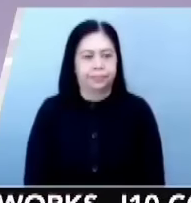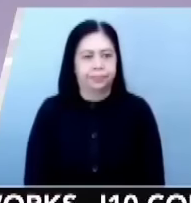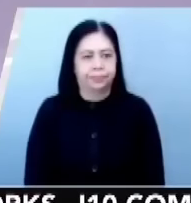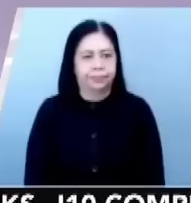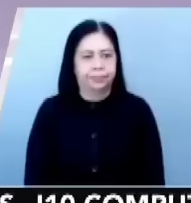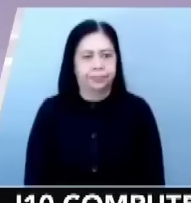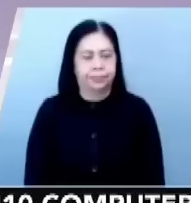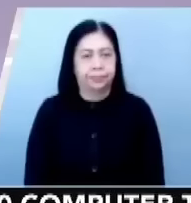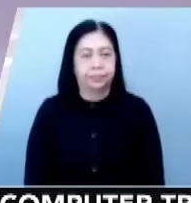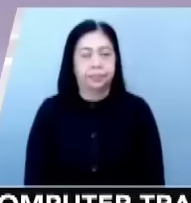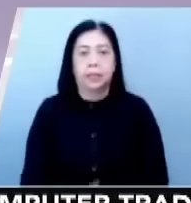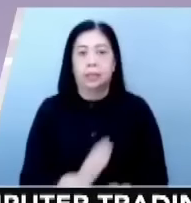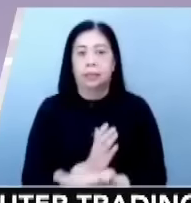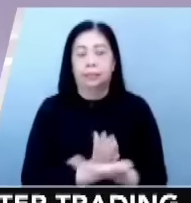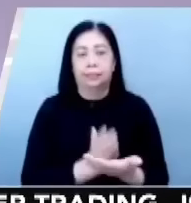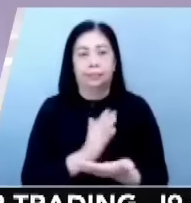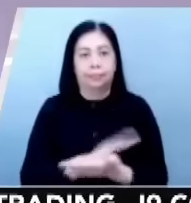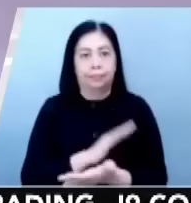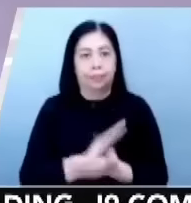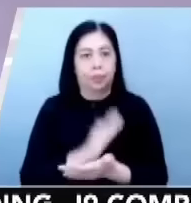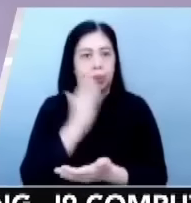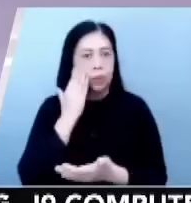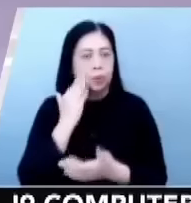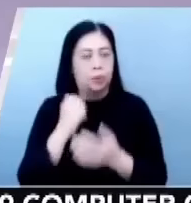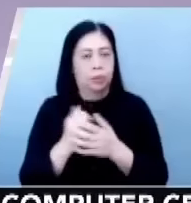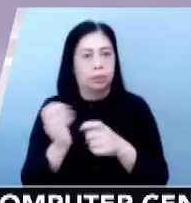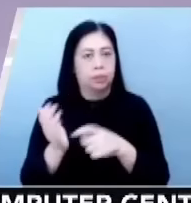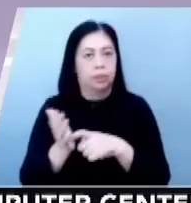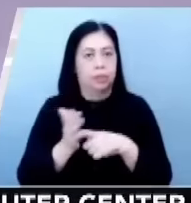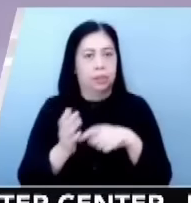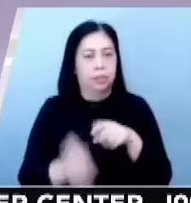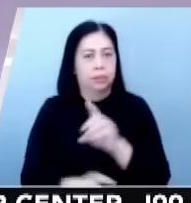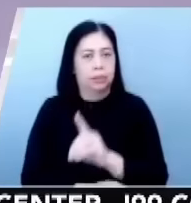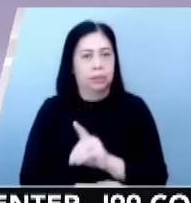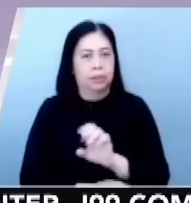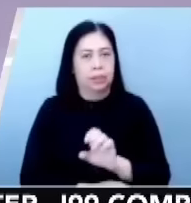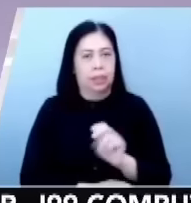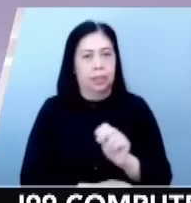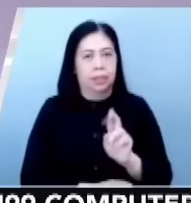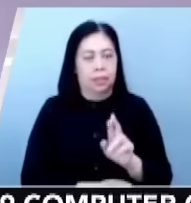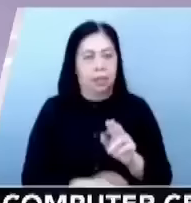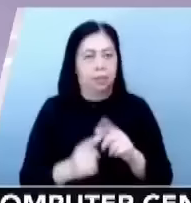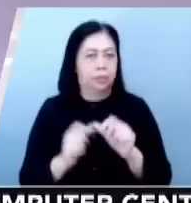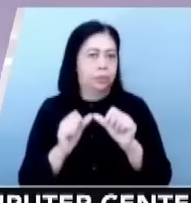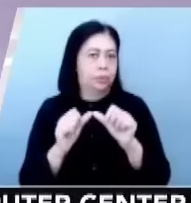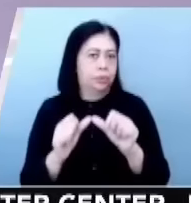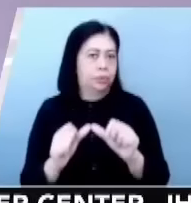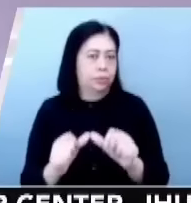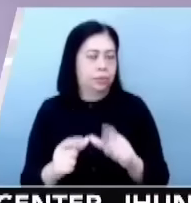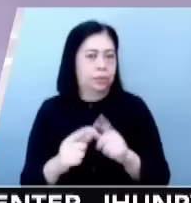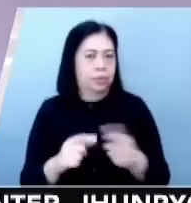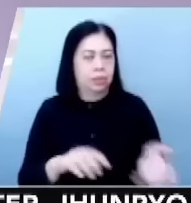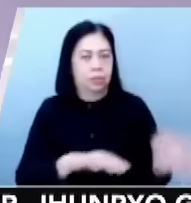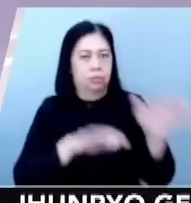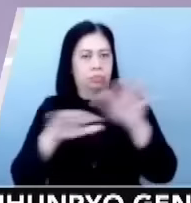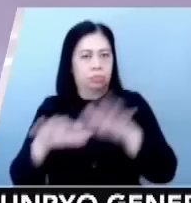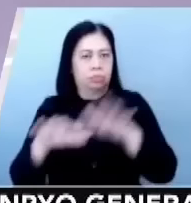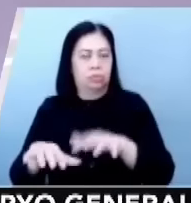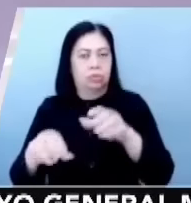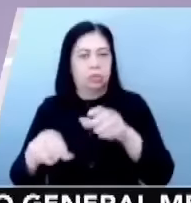Ilang papeles na lang daw ang kulang sa requirements ng DNR para magpatuloy ang pagtatambak o reclamation sa Manila